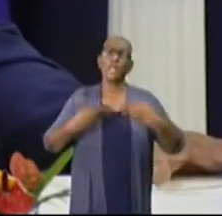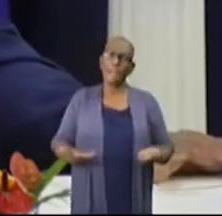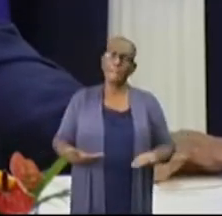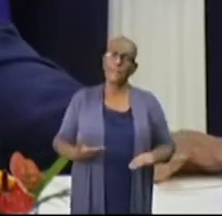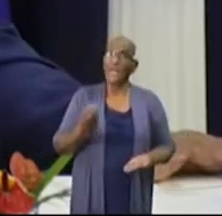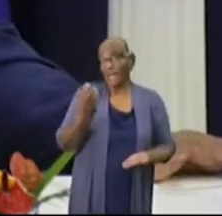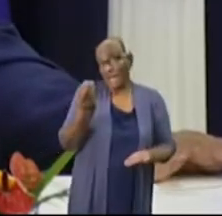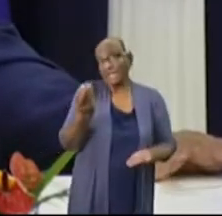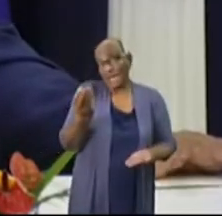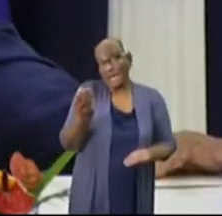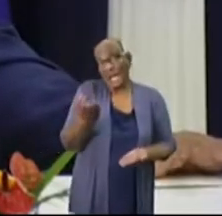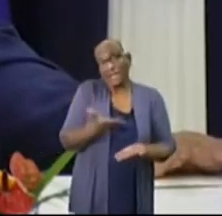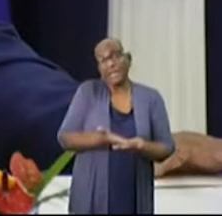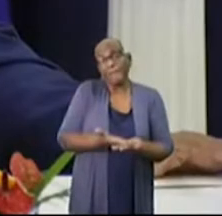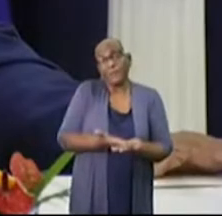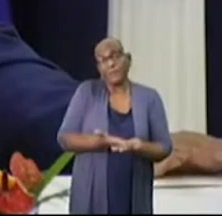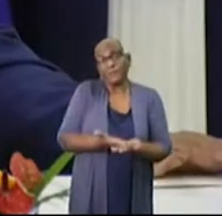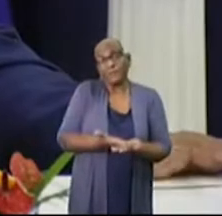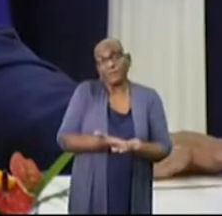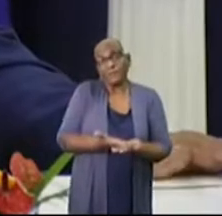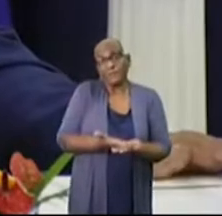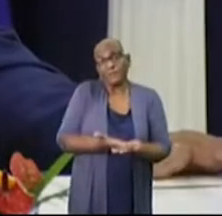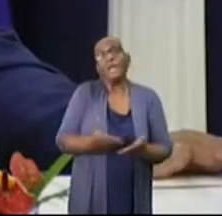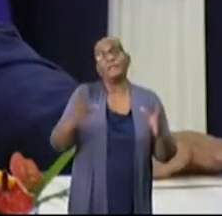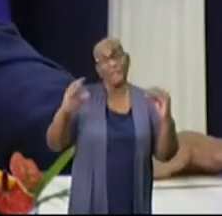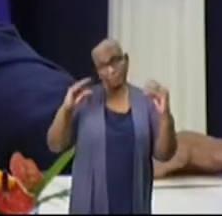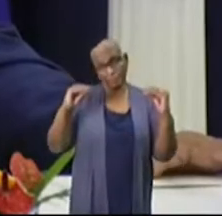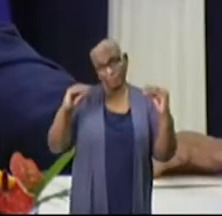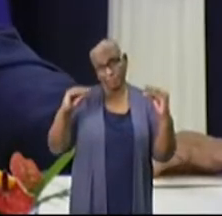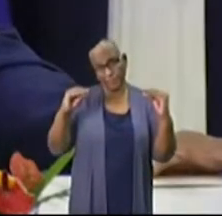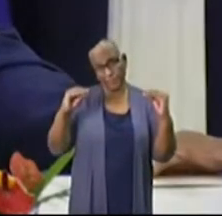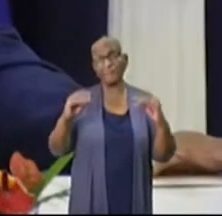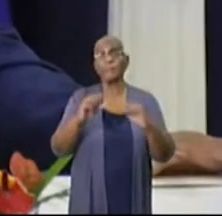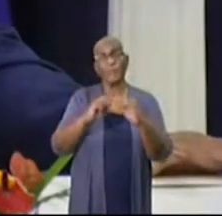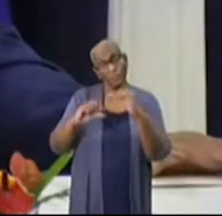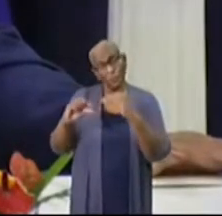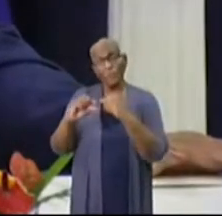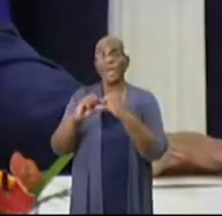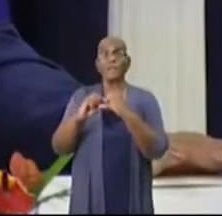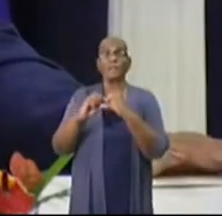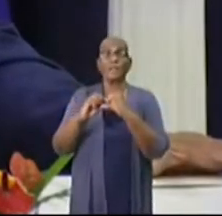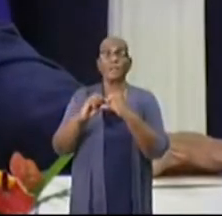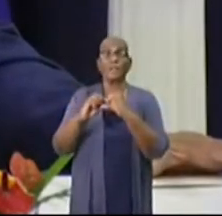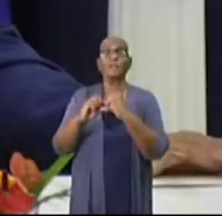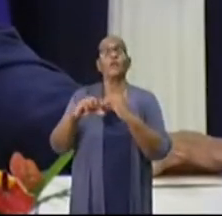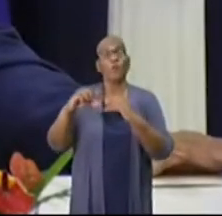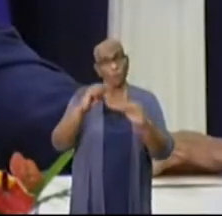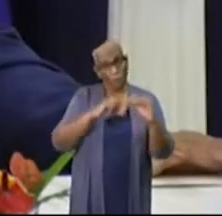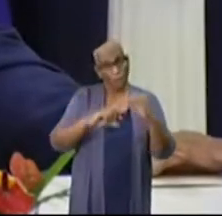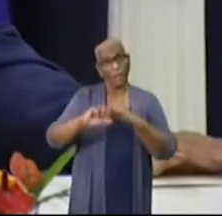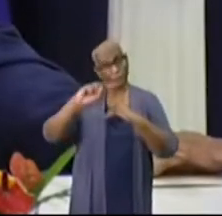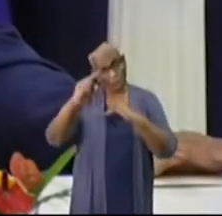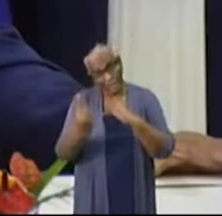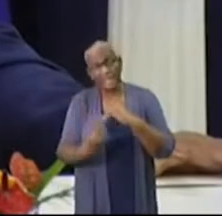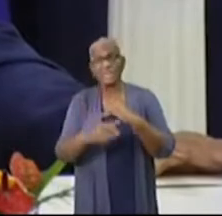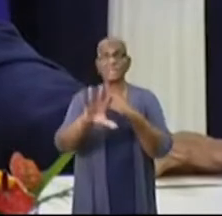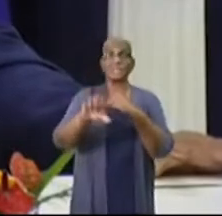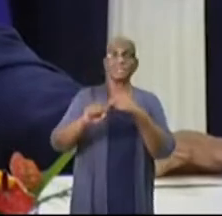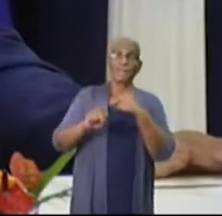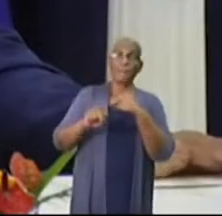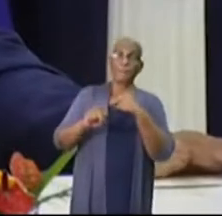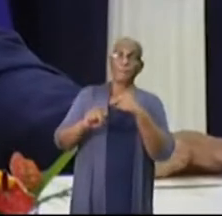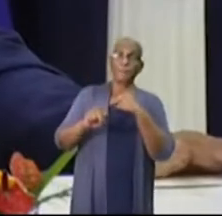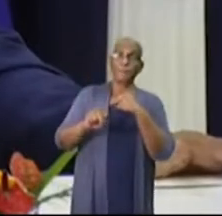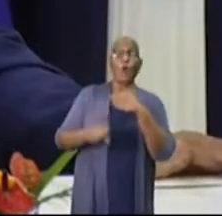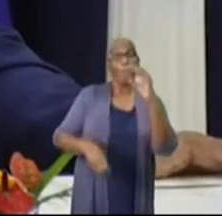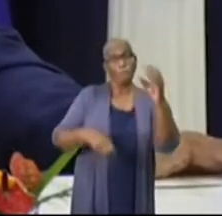kapitaliseren. En daarvoor hebben we bilaterale gesprekken gevoerd met Guyana. Guyana heeft een voorsprong op het gebied van